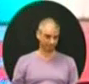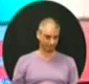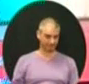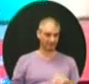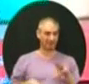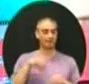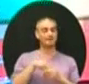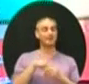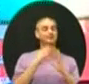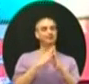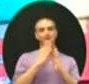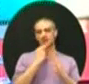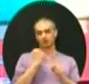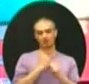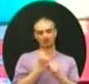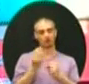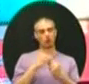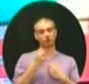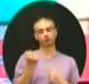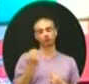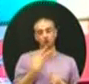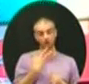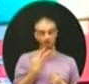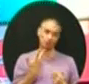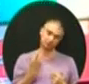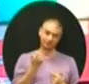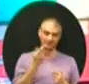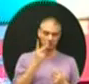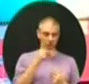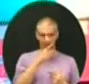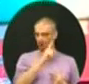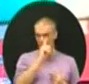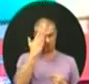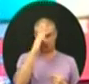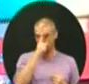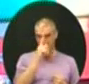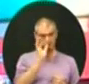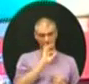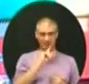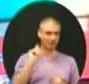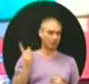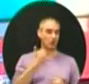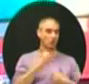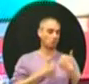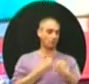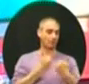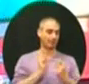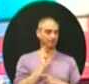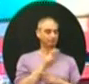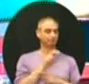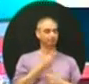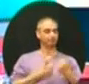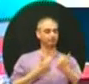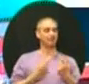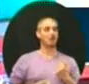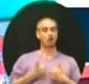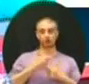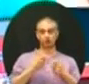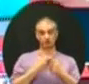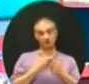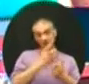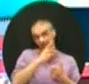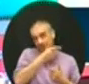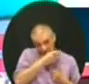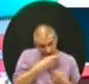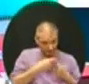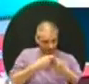הפריימריז בבית היהודי התקיימו בעוד 3 שבועות, קצת יותר. אתם כנראה לא מכירים עדיין את כל המועמדים שמתמודדים על ראשות המפלגה, אלא אם כן